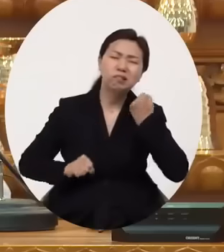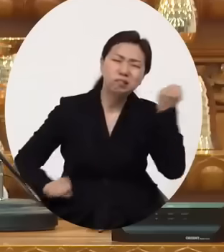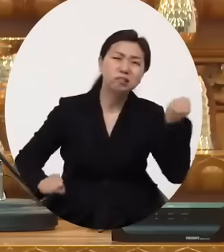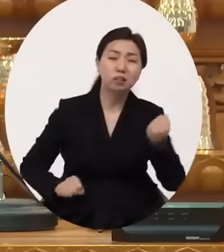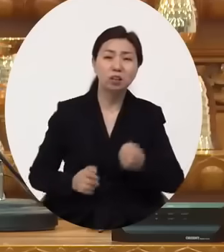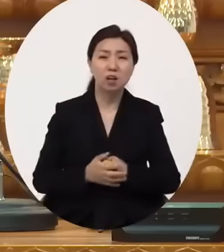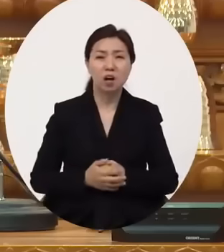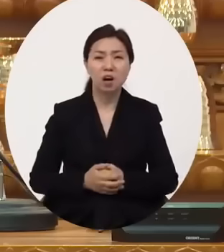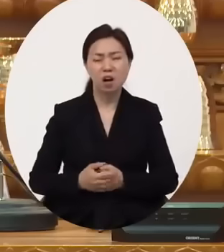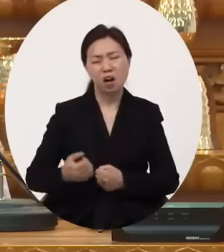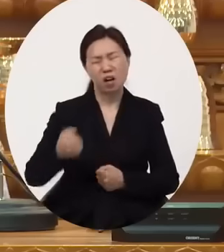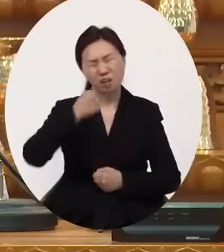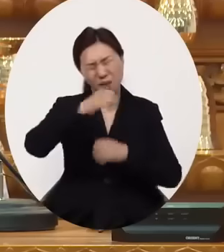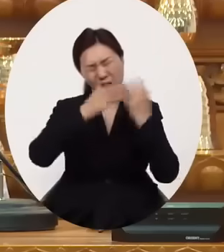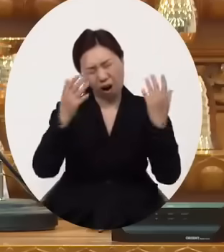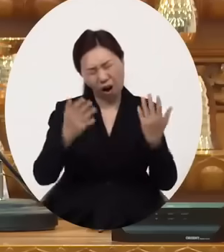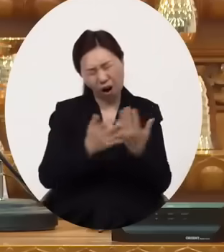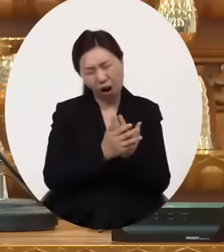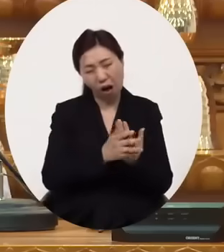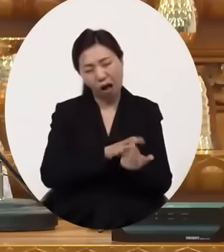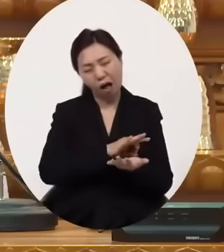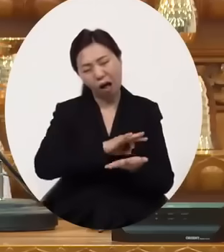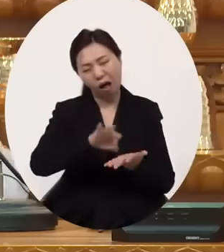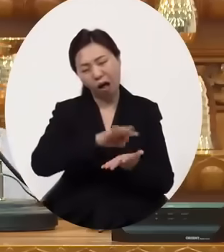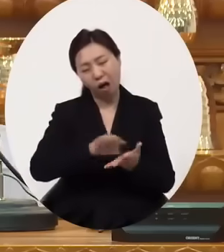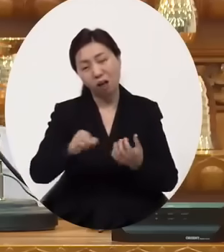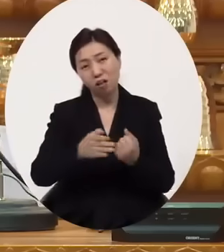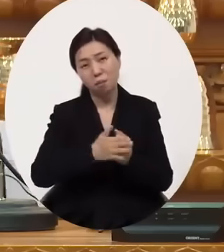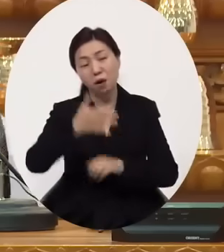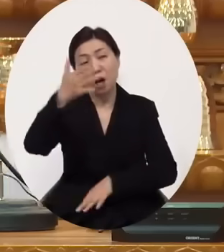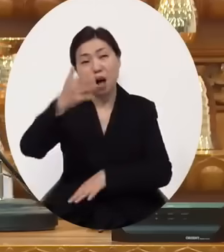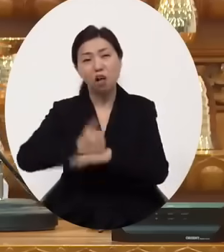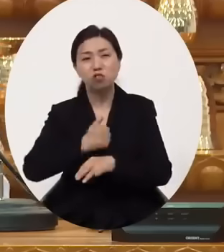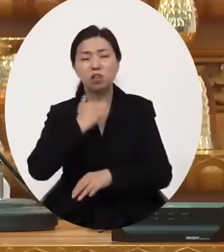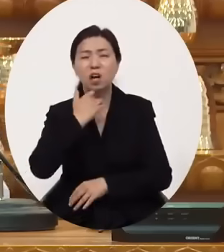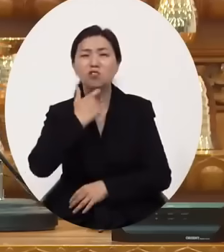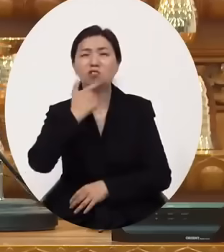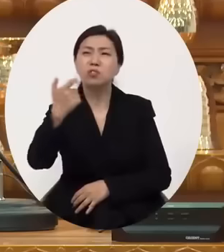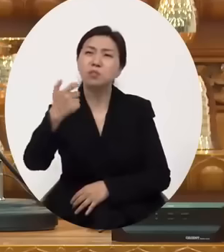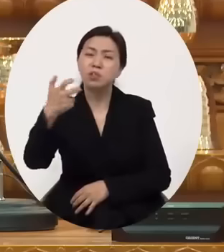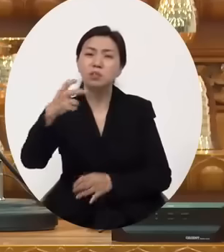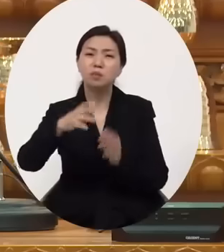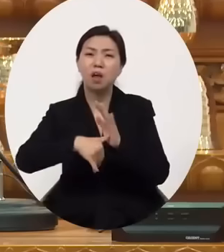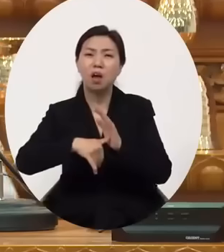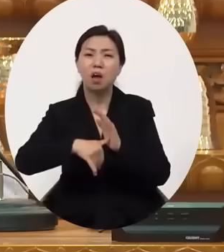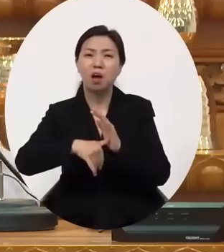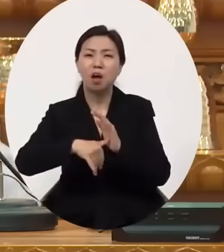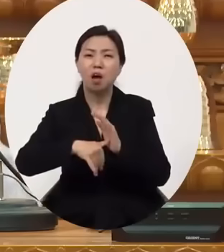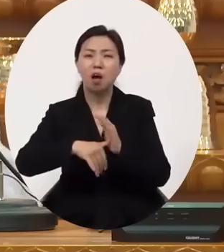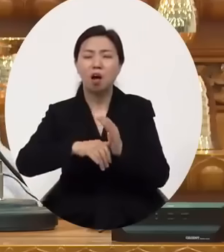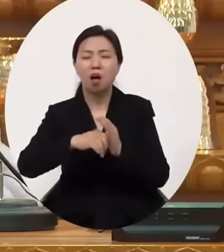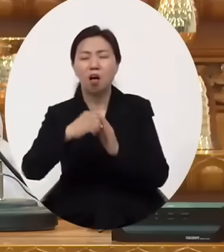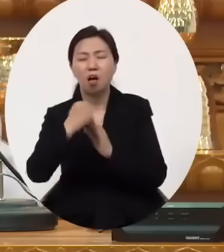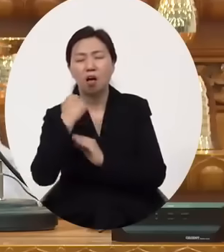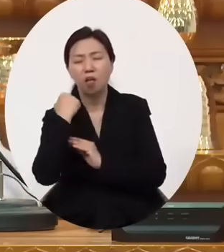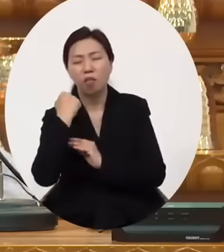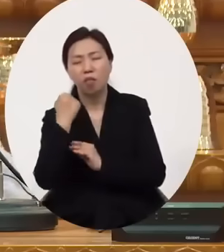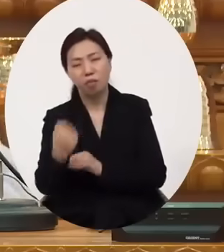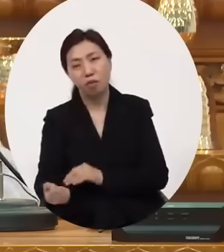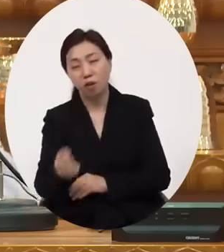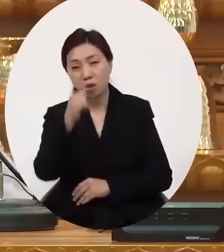무리해서 쓰기 때문에 60, 50, 60까지 건강해도 그 뒤에 가서 팍 꺾어집니다. 그래서 몸의